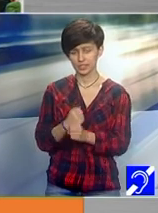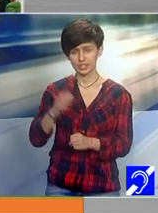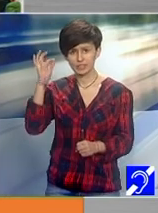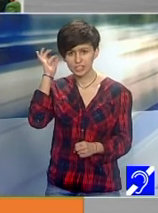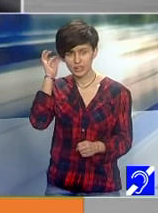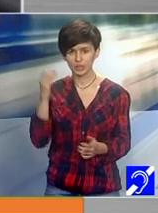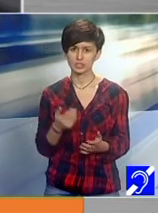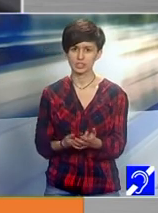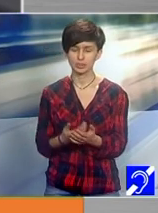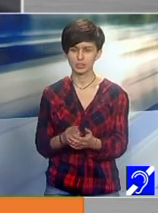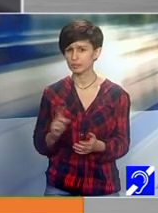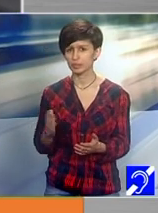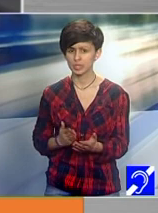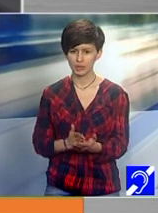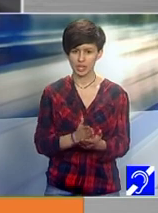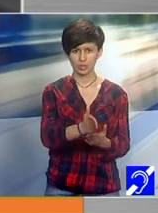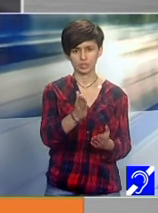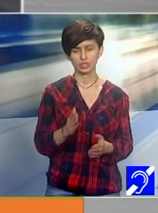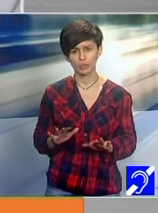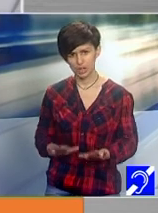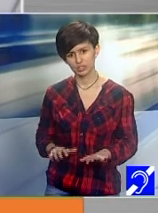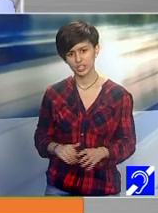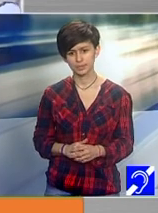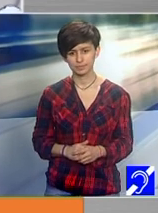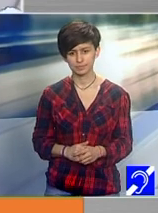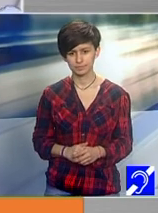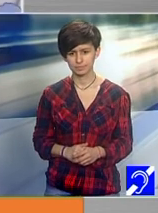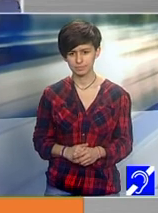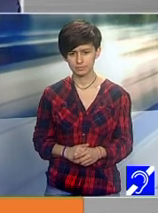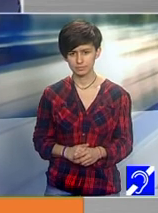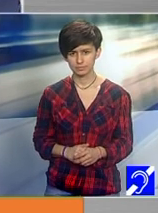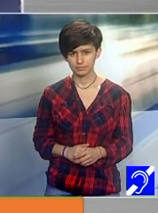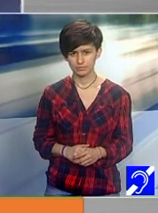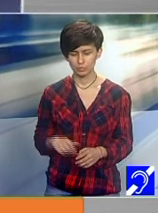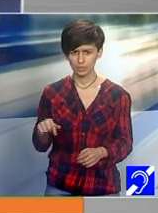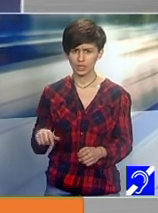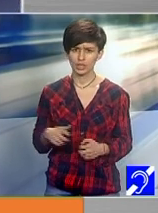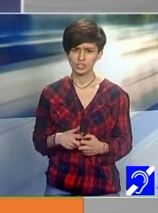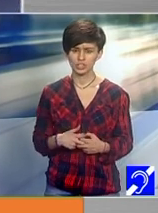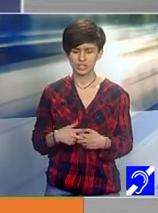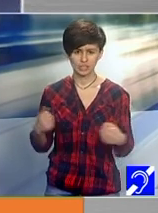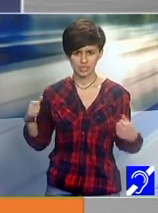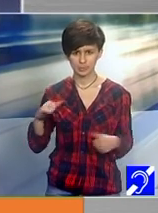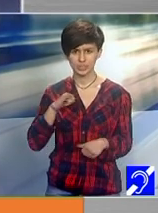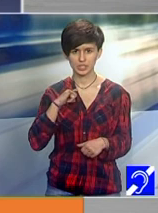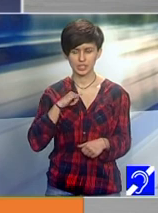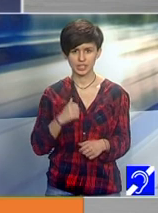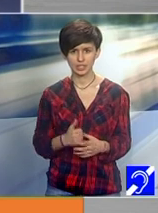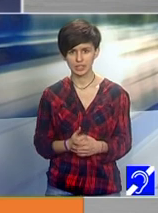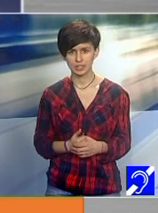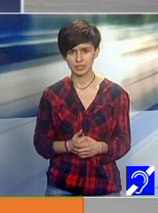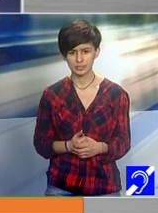că nu mai putem continua așa. Ne supără această desconsiderare și acest dispreț al decidenților prin impunerea unui